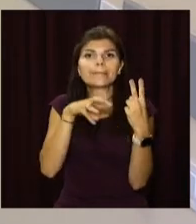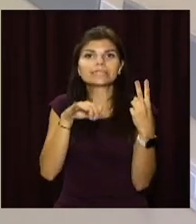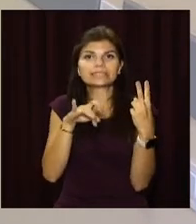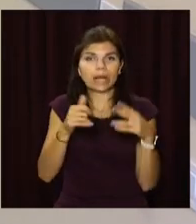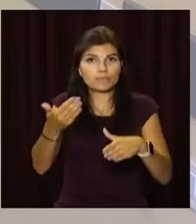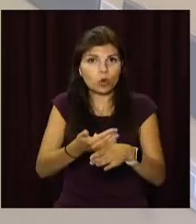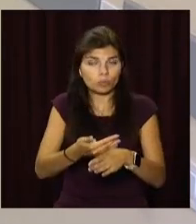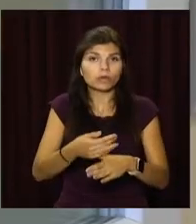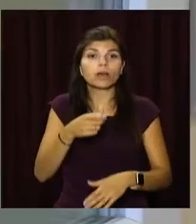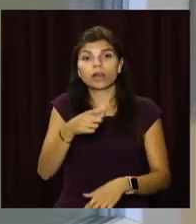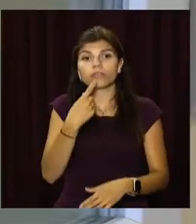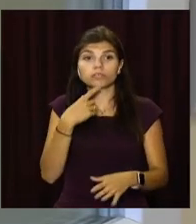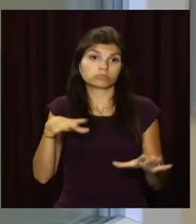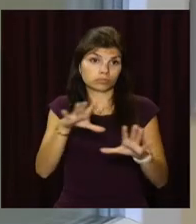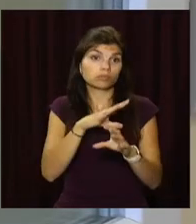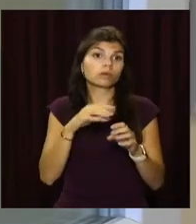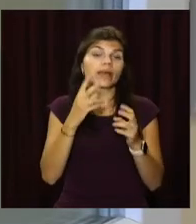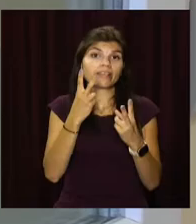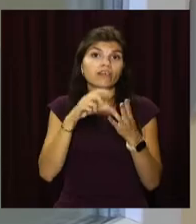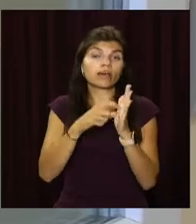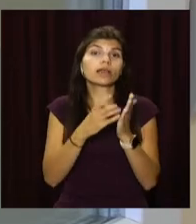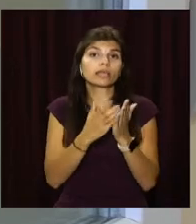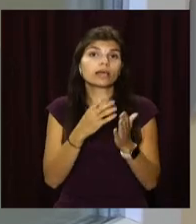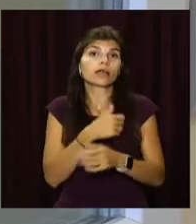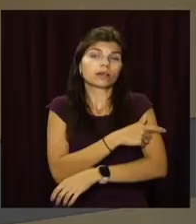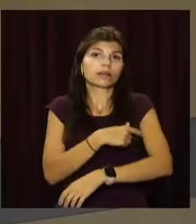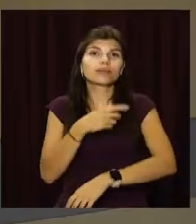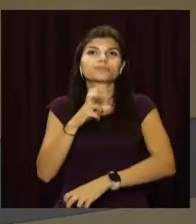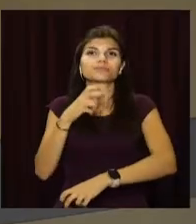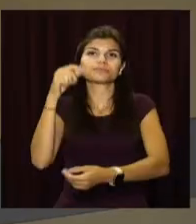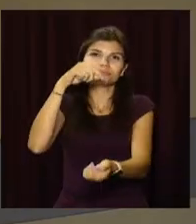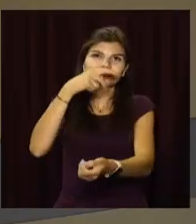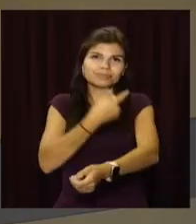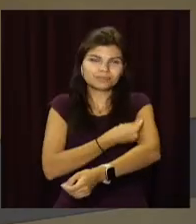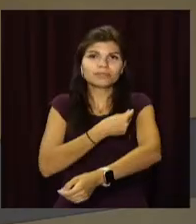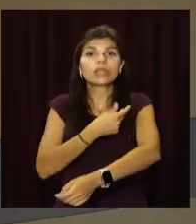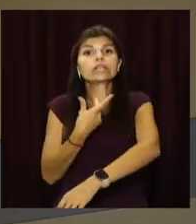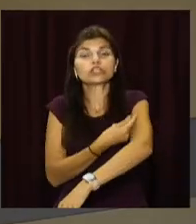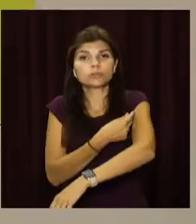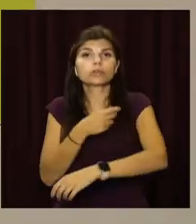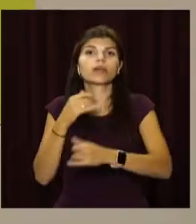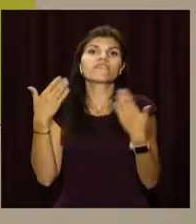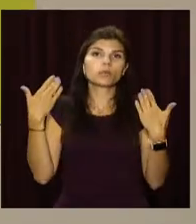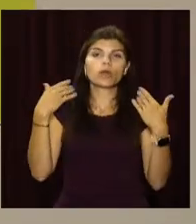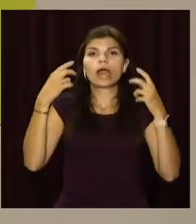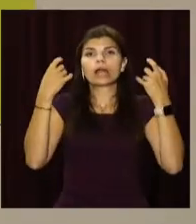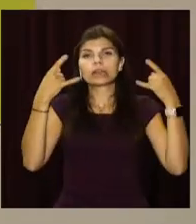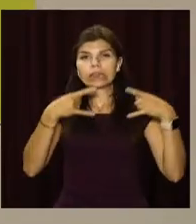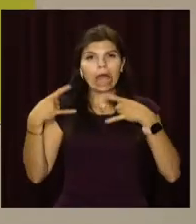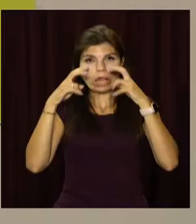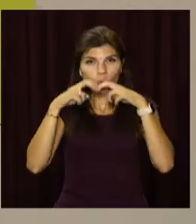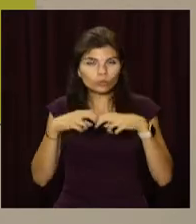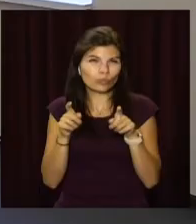Планування медзакладу класичне. Всередині 2 кабінети для медиків, маніпуляційна, кімната щеплень, діагностики та відпочинку